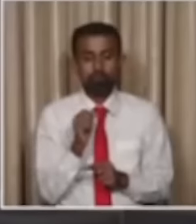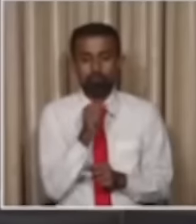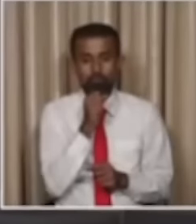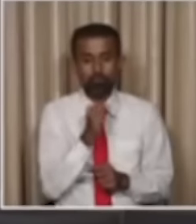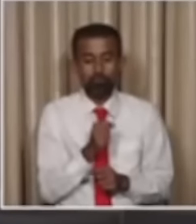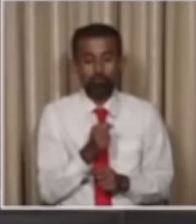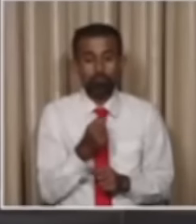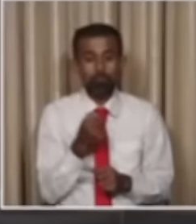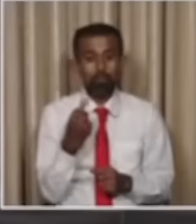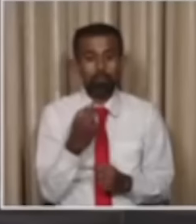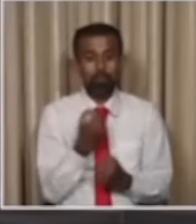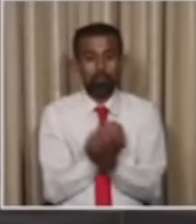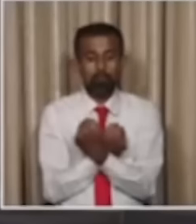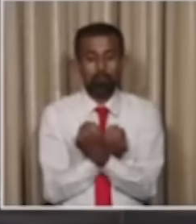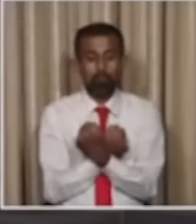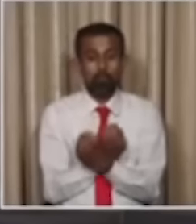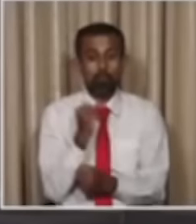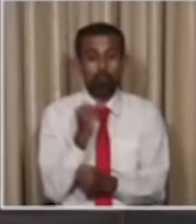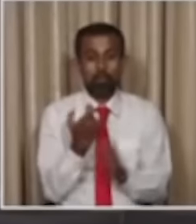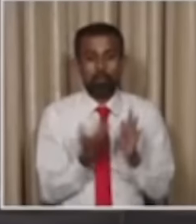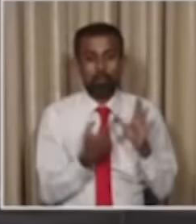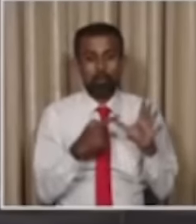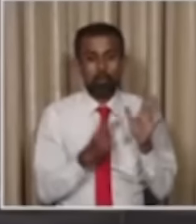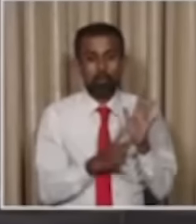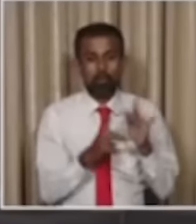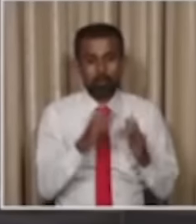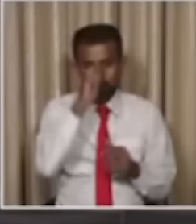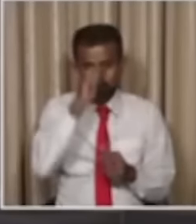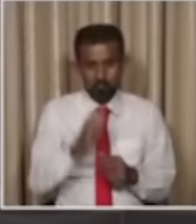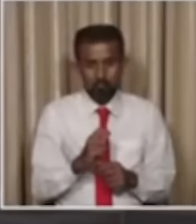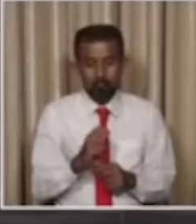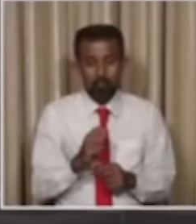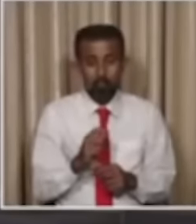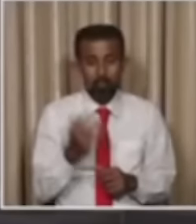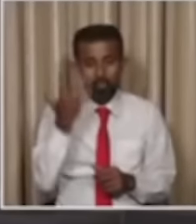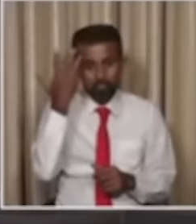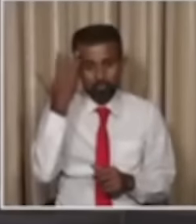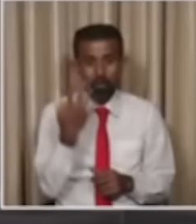ජ්‍යෙෂ්ඨ නියෝජ්‍ය පොලිස්පති රවි සෙනවිරත්න මහතා වෙත දින 4කදී